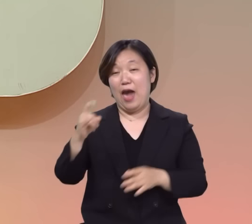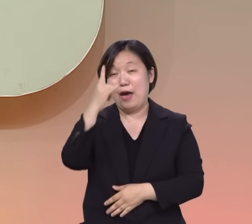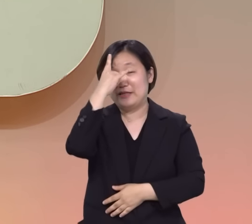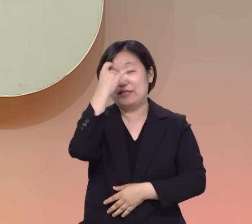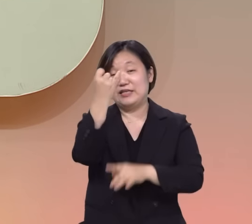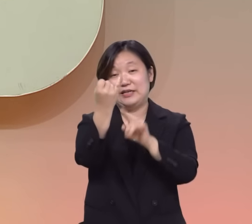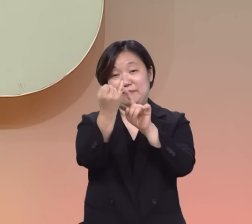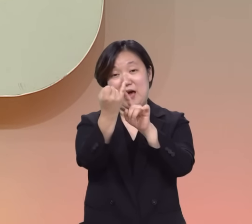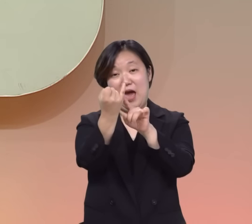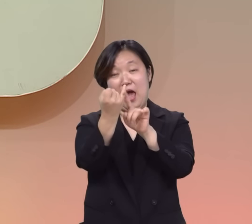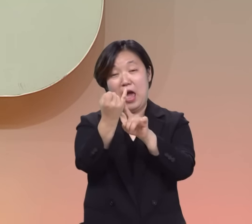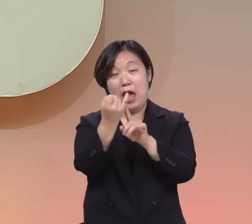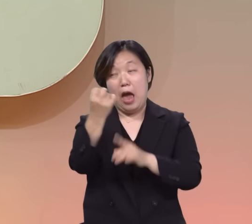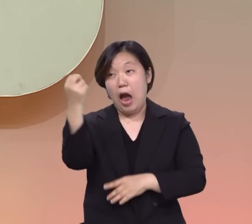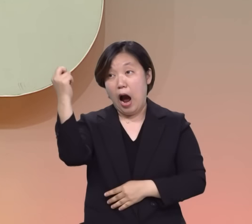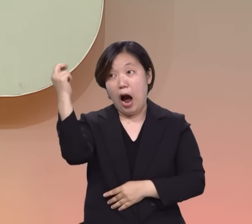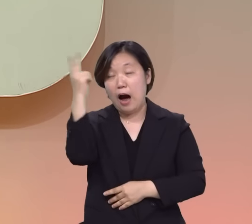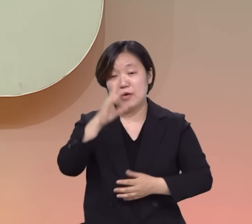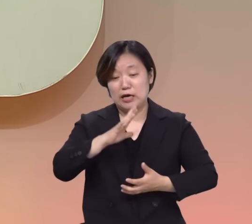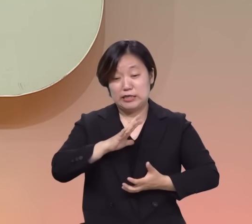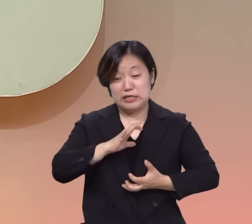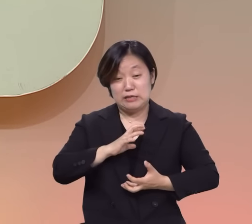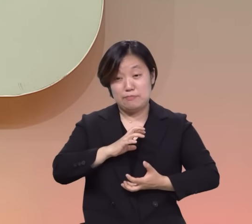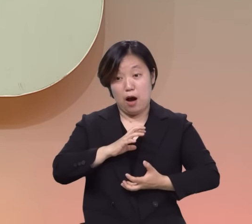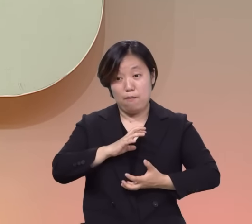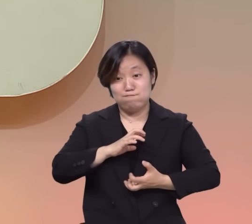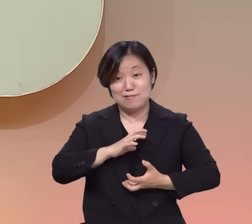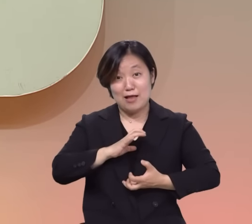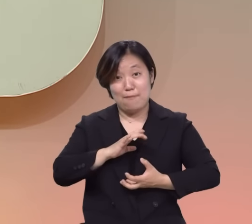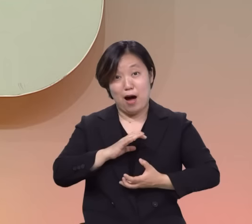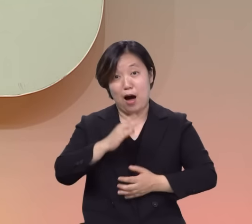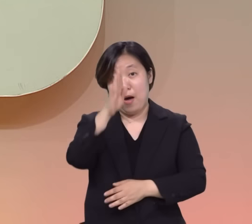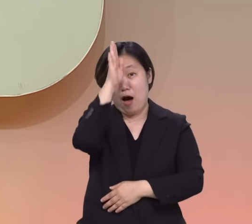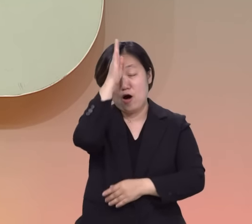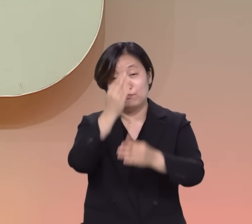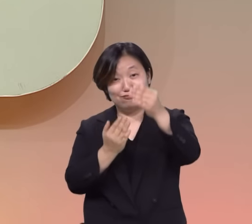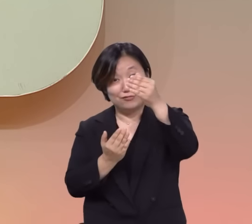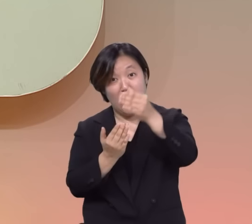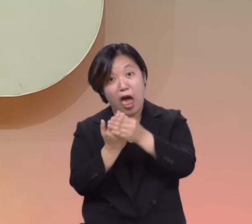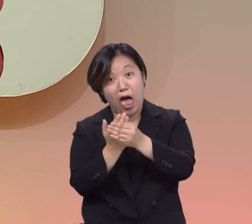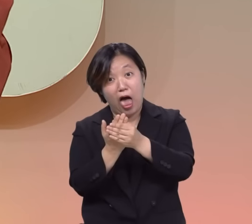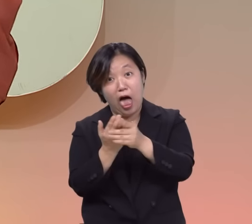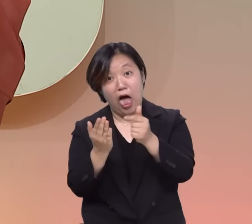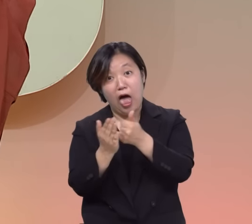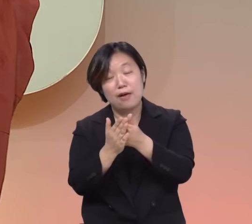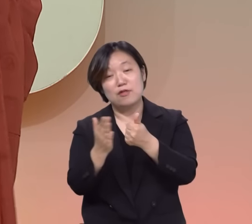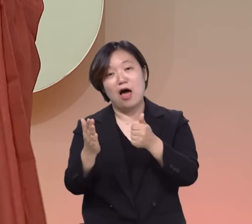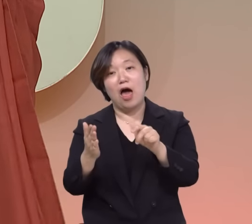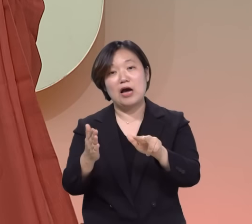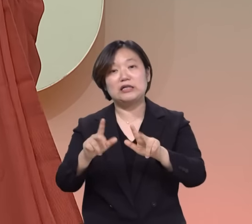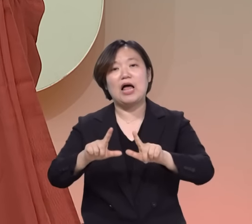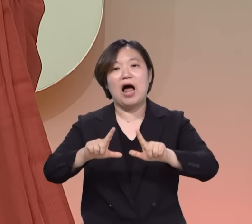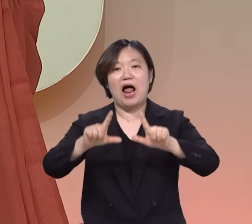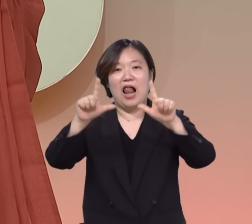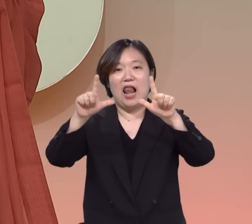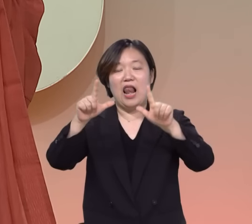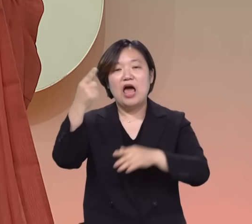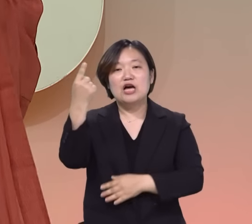갑자기 심장에 문제가 생겼다 심장에 문제가 생겨 가지고 그날 천수천왕